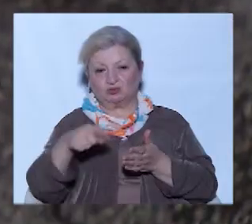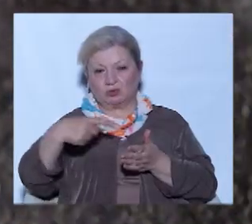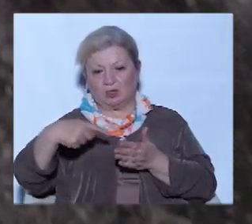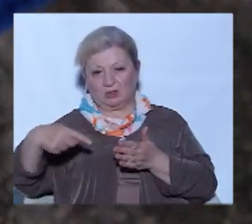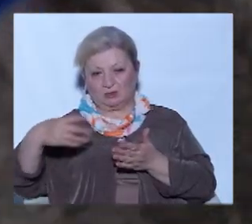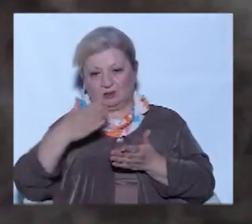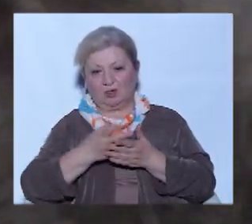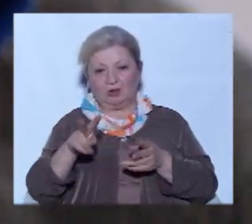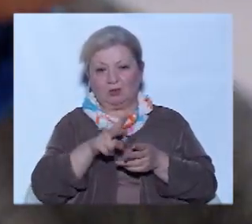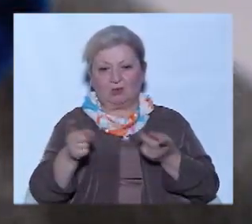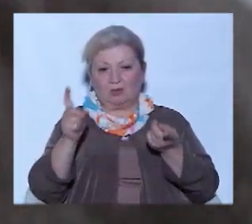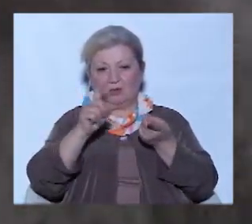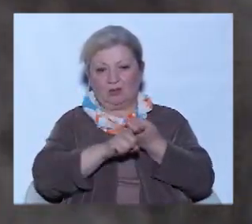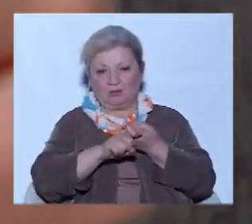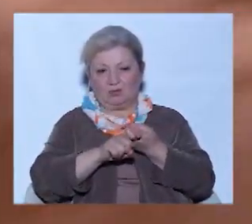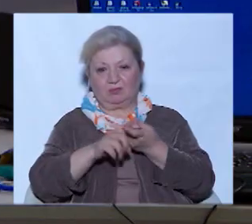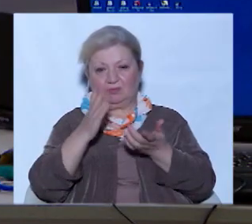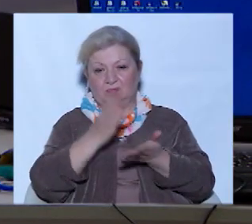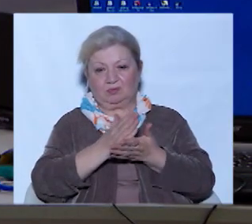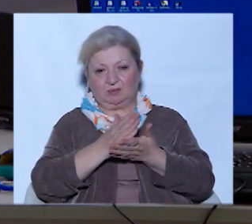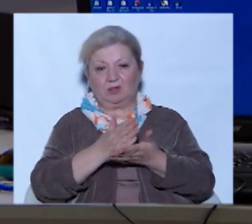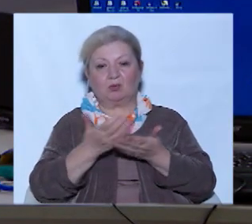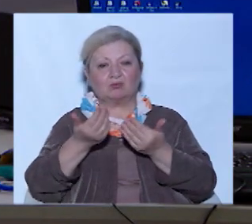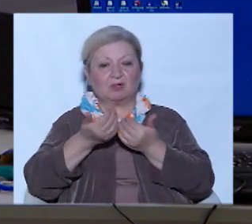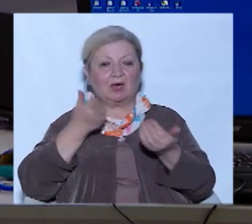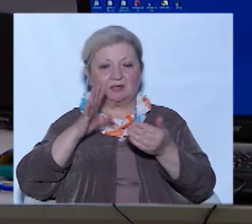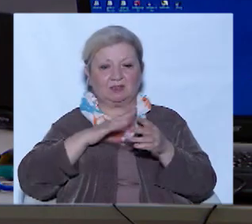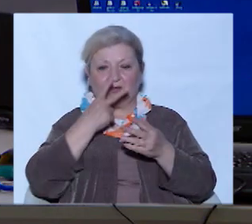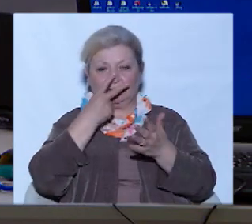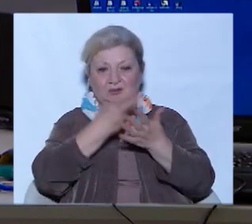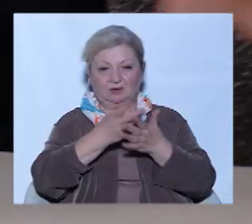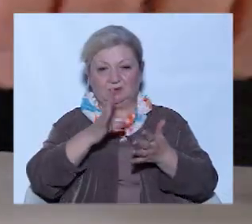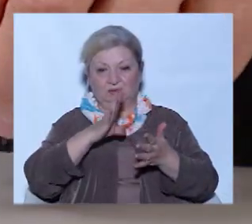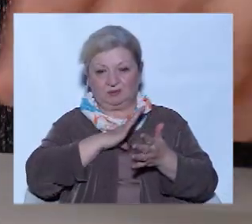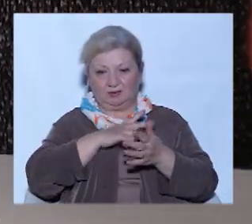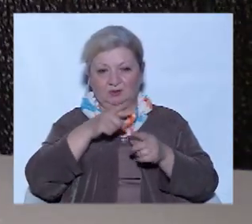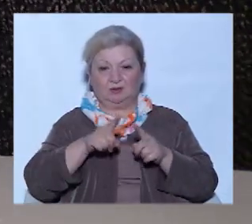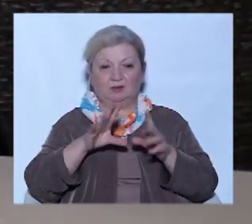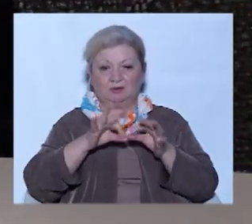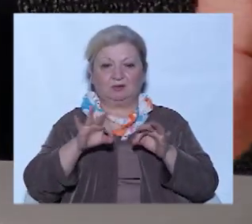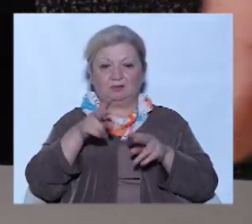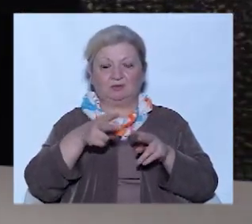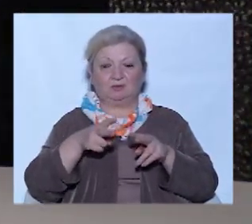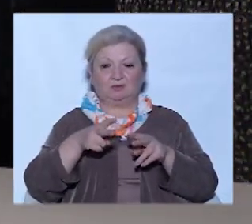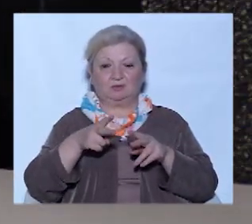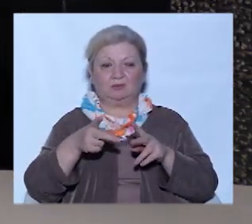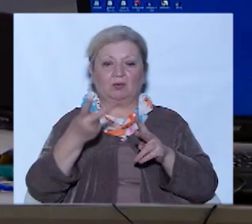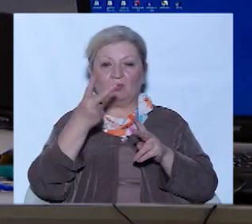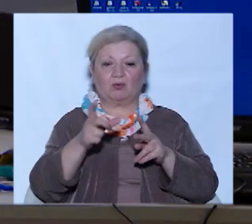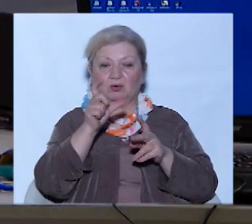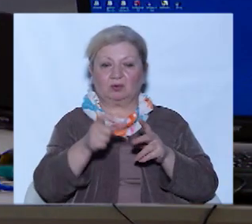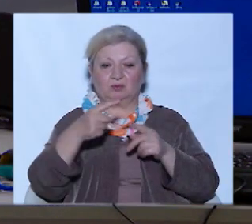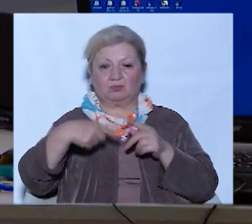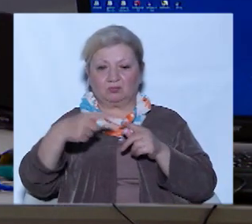აქაც კოჭა, ორი კოჭა ერთმანეთთან კავშირს ამყარებს, როგორც წეგან დაგანახეთ. ანუ საუბარი იმაზეა ისევ, რომ ორი